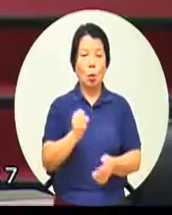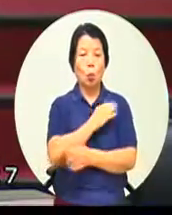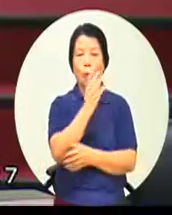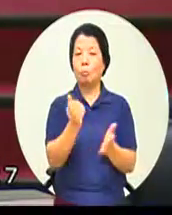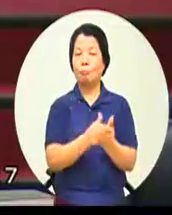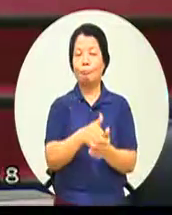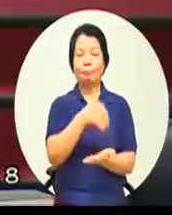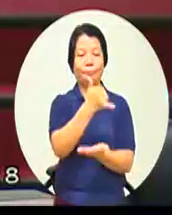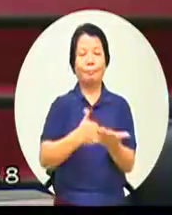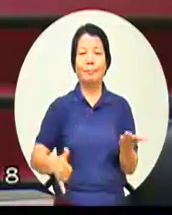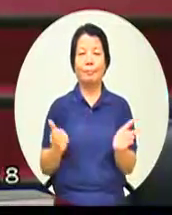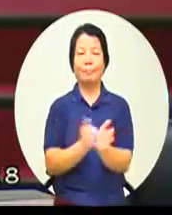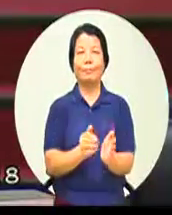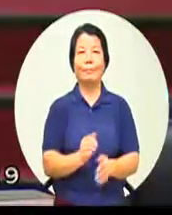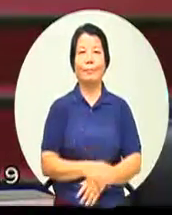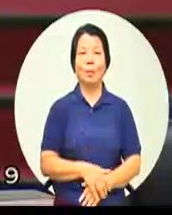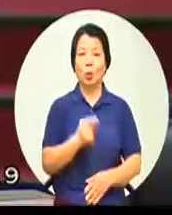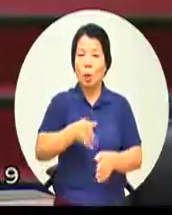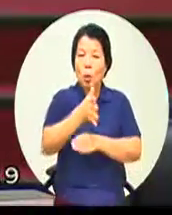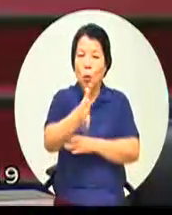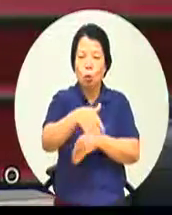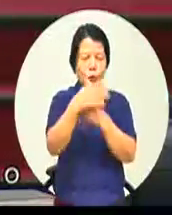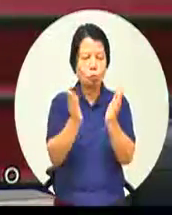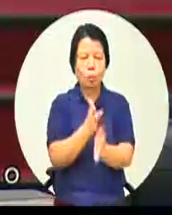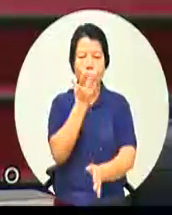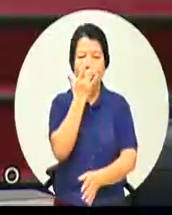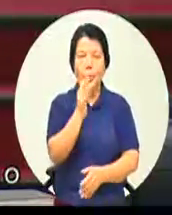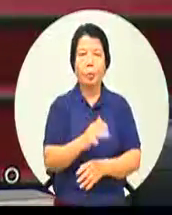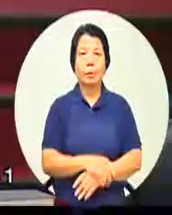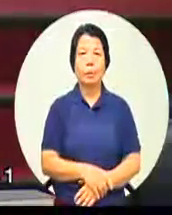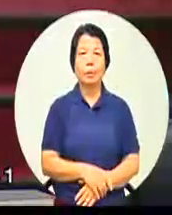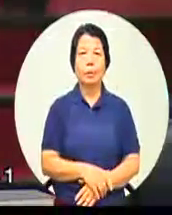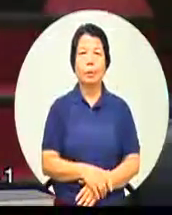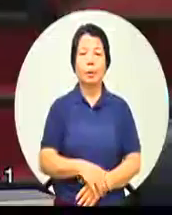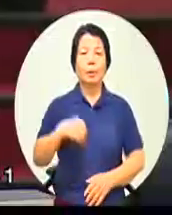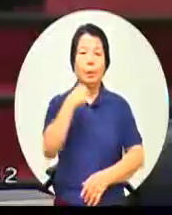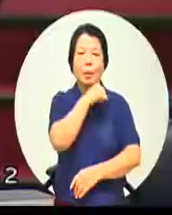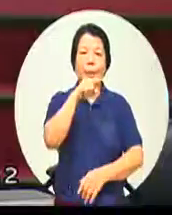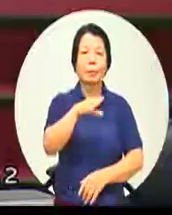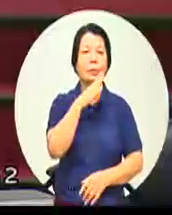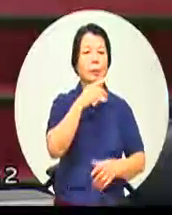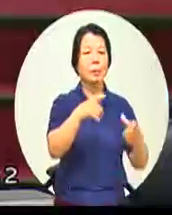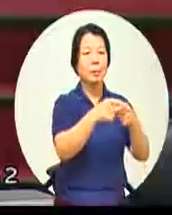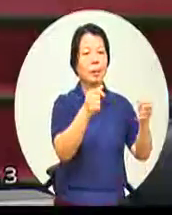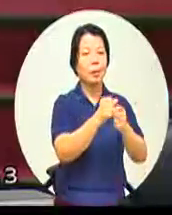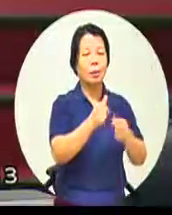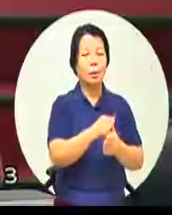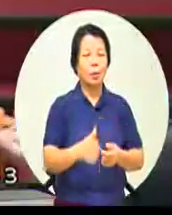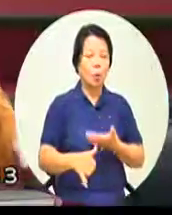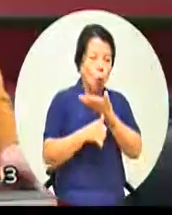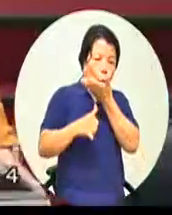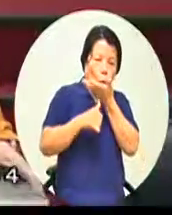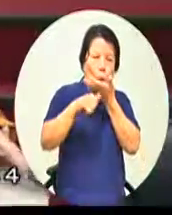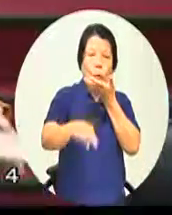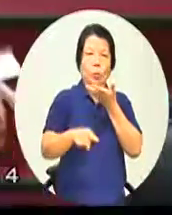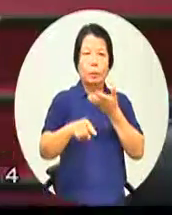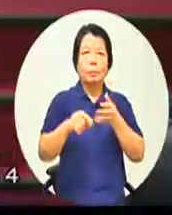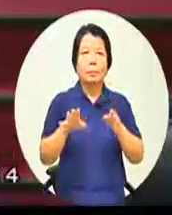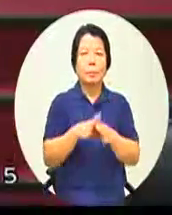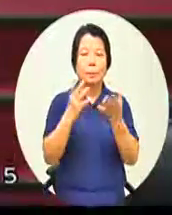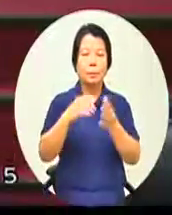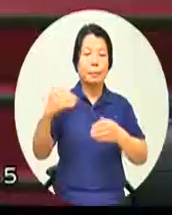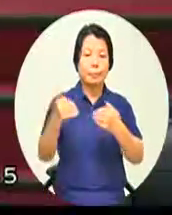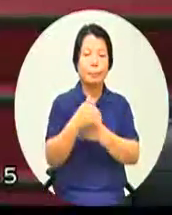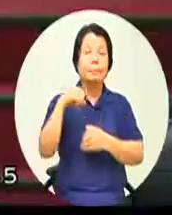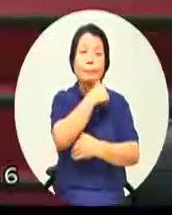知。台湾通史用因日本人的角度，迄个阿扁又要轮来做诶。台湾史